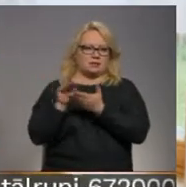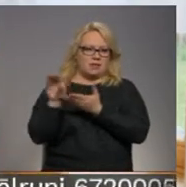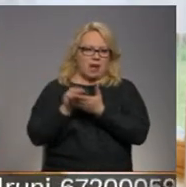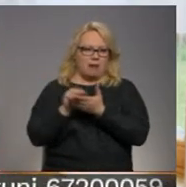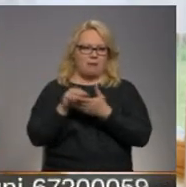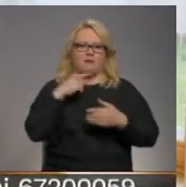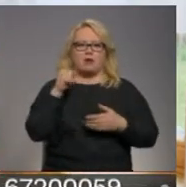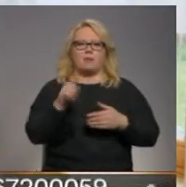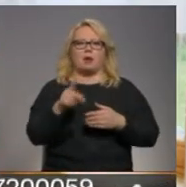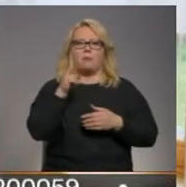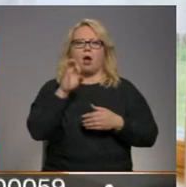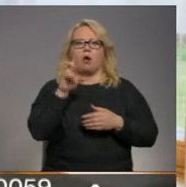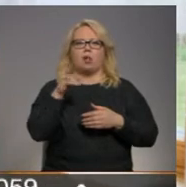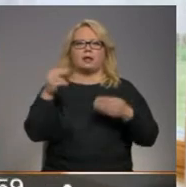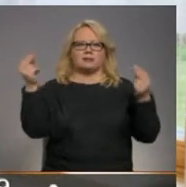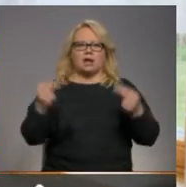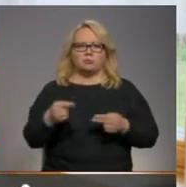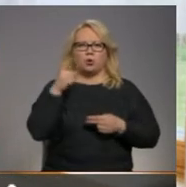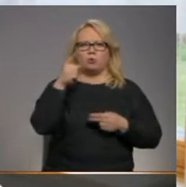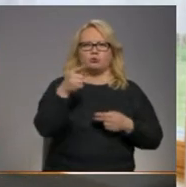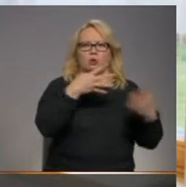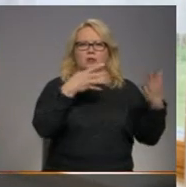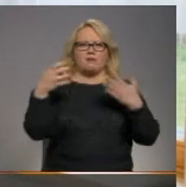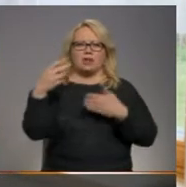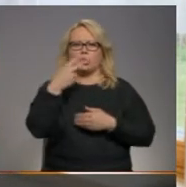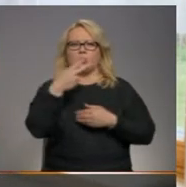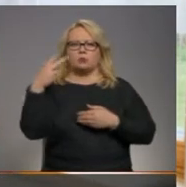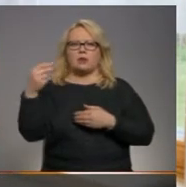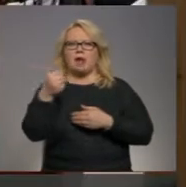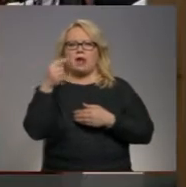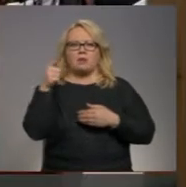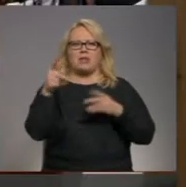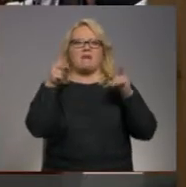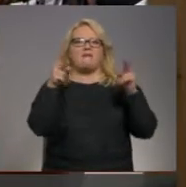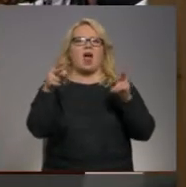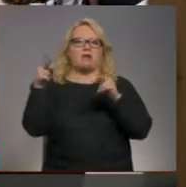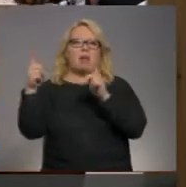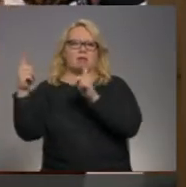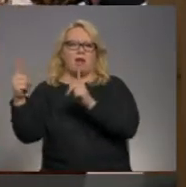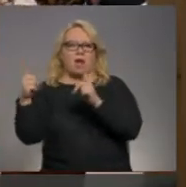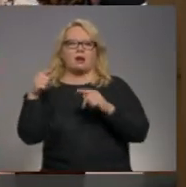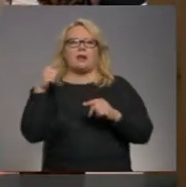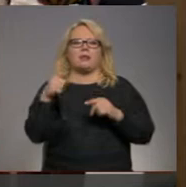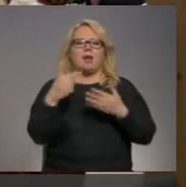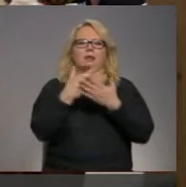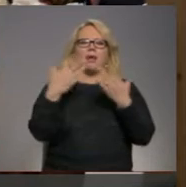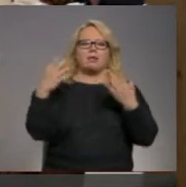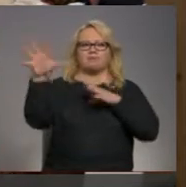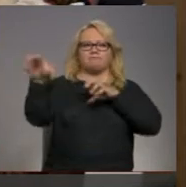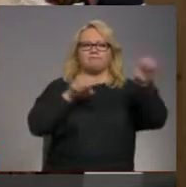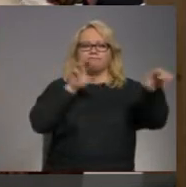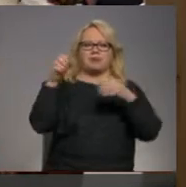par kolkas kāzām no 1922. Gada, bet tas ir ļoti fragmentārs. Te ir tāda mazliet kompilācija no